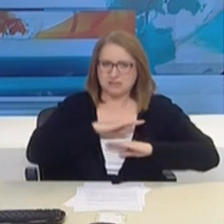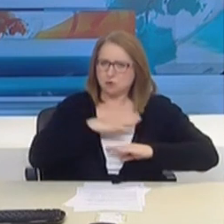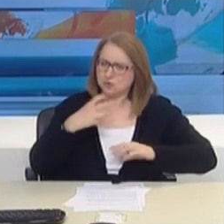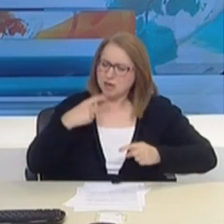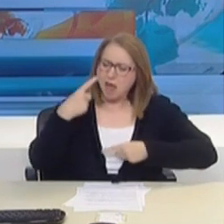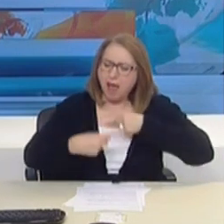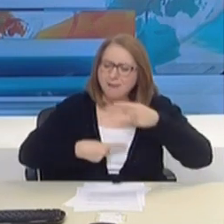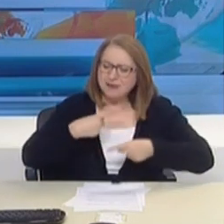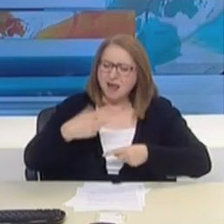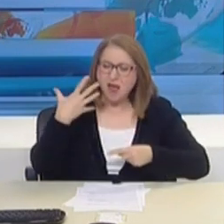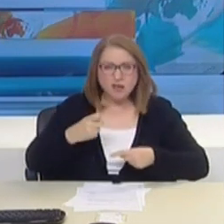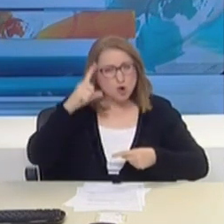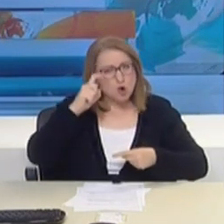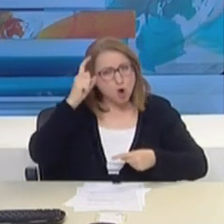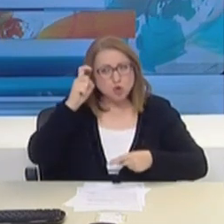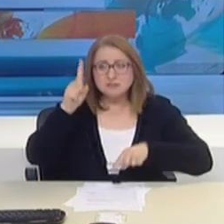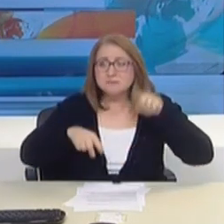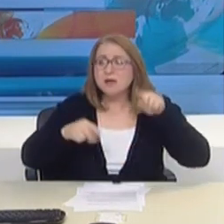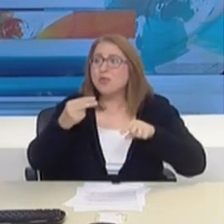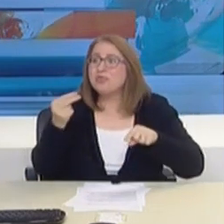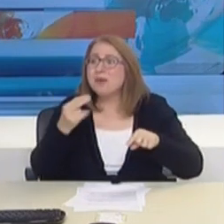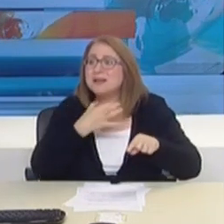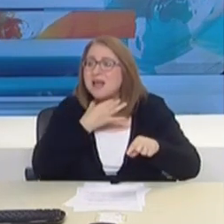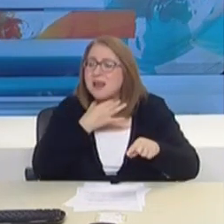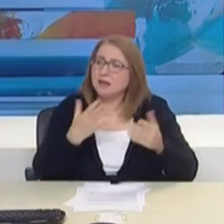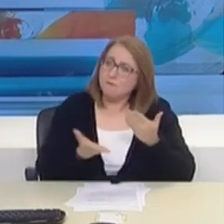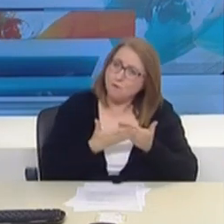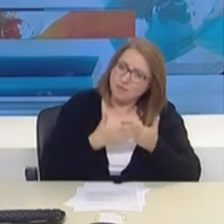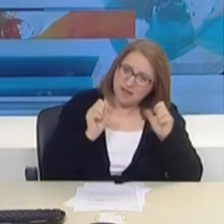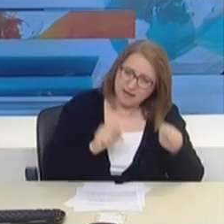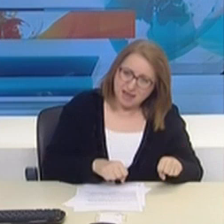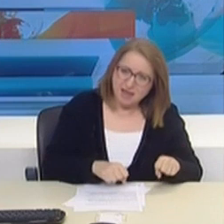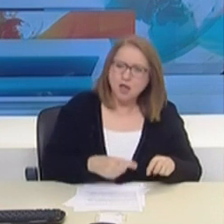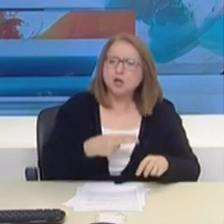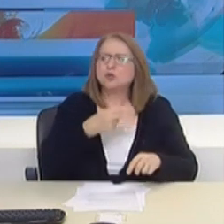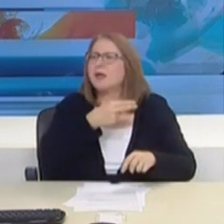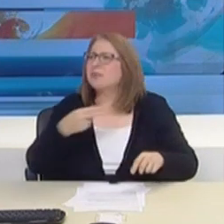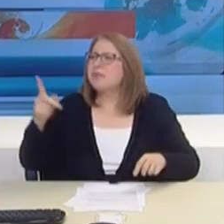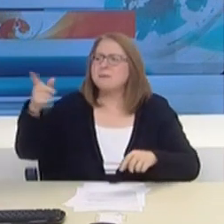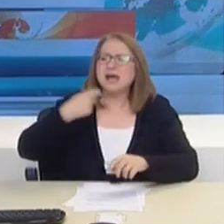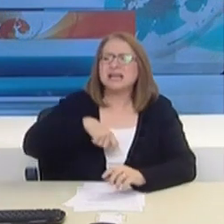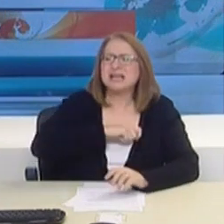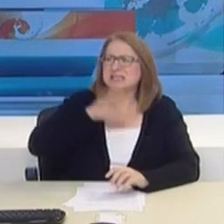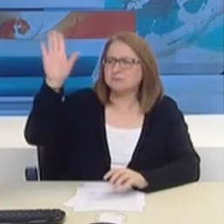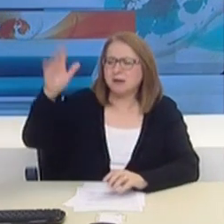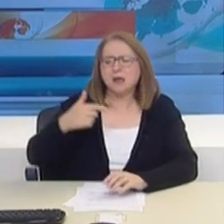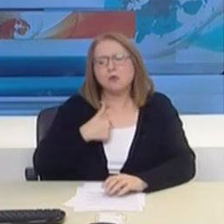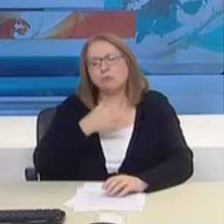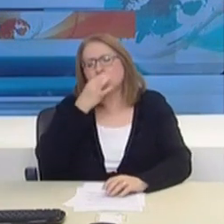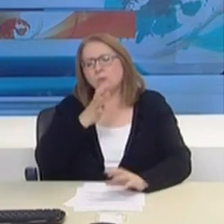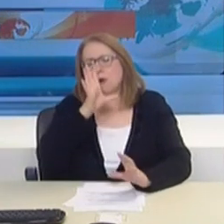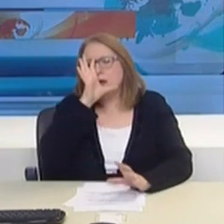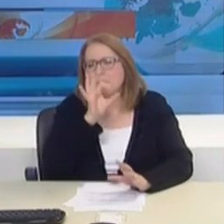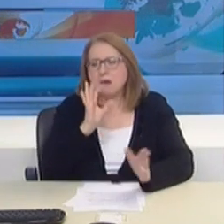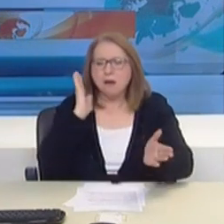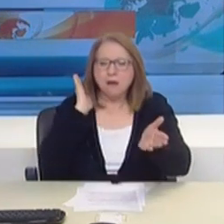με τις διαμαρτυρίες που ακούστηκαν για αυτούς που απομονώσαν την Ισπανία, θα μου επιτρέψετε, ξέρετε ότι μιλάω πάντα από καρδιάς, να πω ότι είναι στο